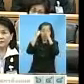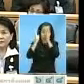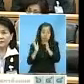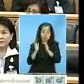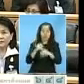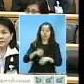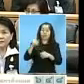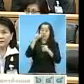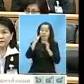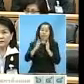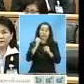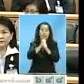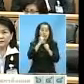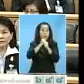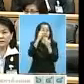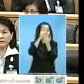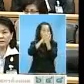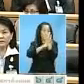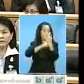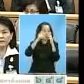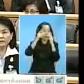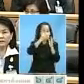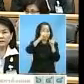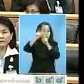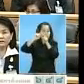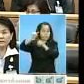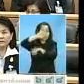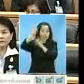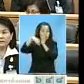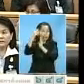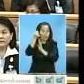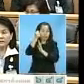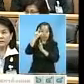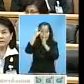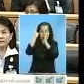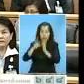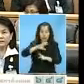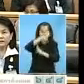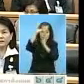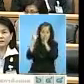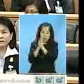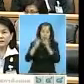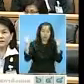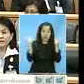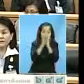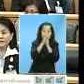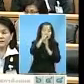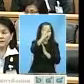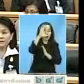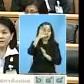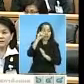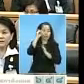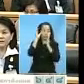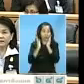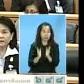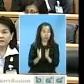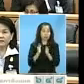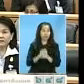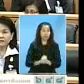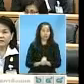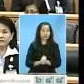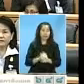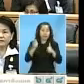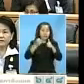และนักวิชาการอื่นๆหรืออาชีพอื่นๆอีก13คนเราก็จะมีสมาชิกสภาร่างรัฐธรรมนูญถึง150คน